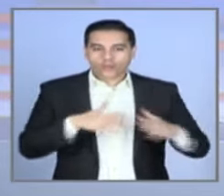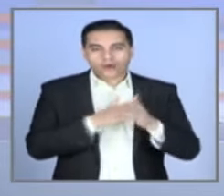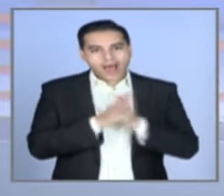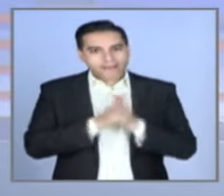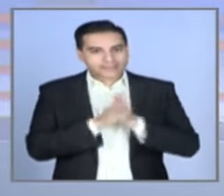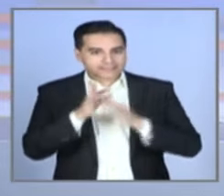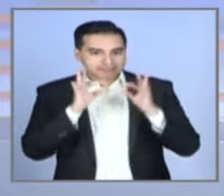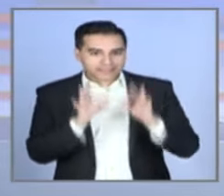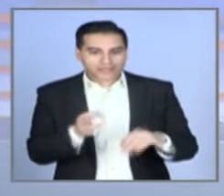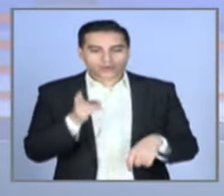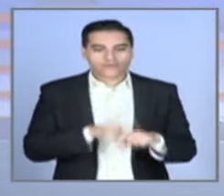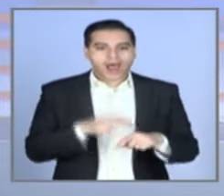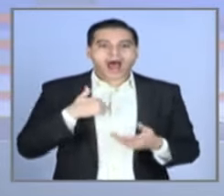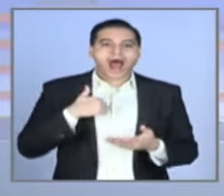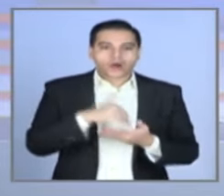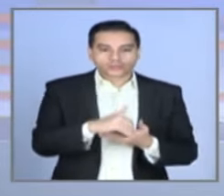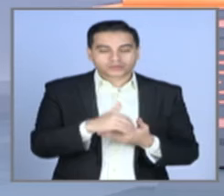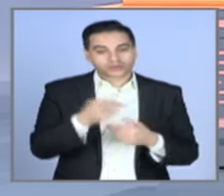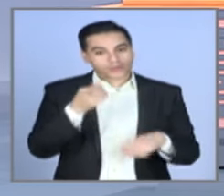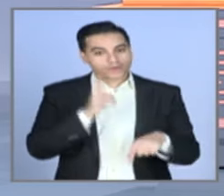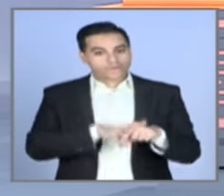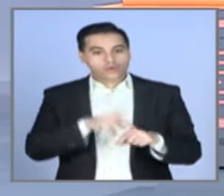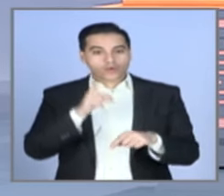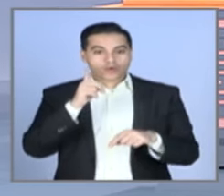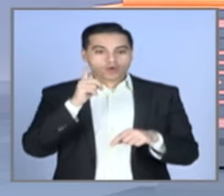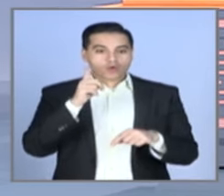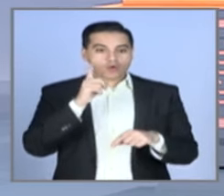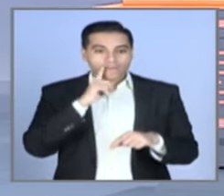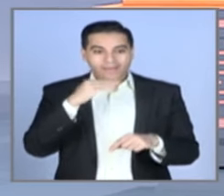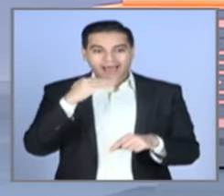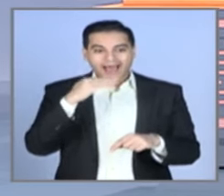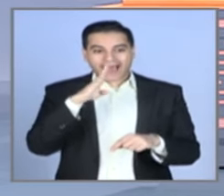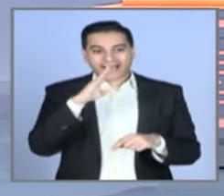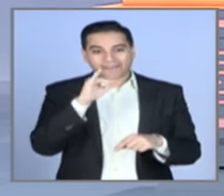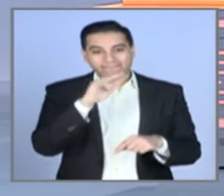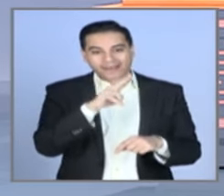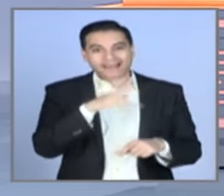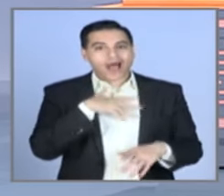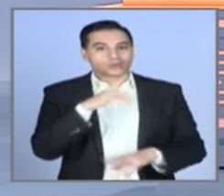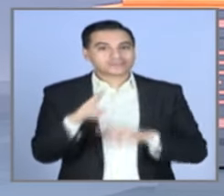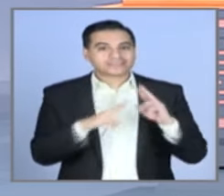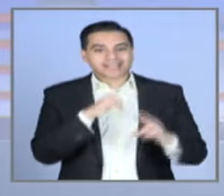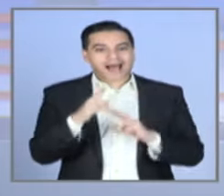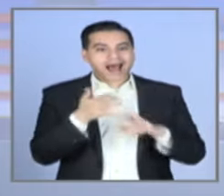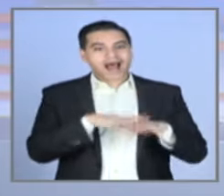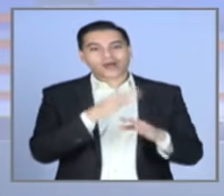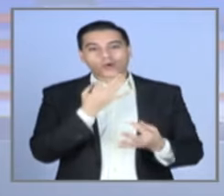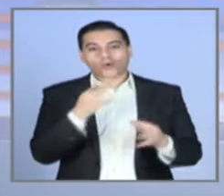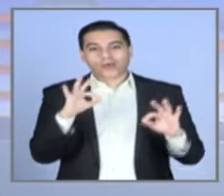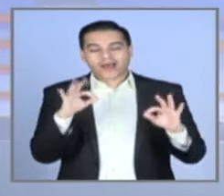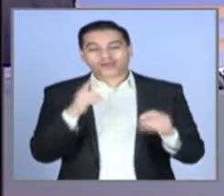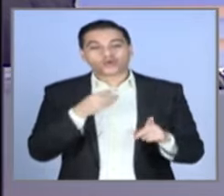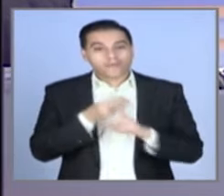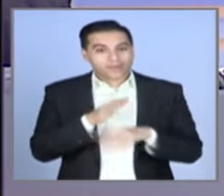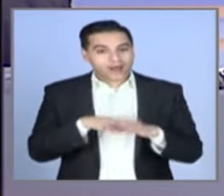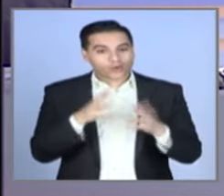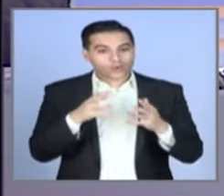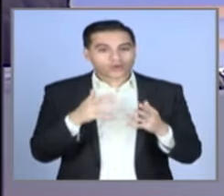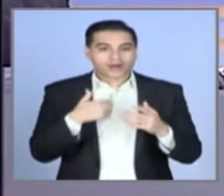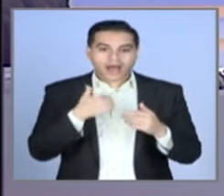متحمسة. كنت عايزه اجي. ومدام حكمت كمان عايزه تجاوب على كل الاسئله. لما نشوف هتعمل ايه النهارده. ان شاء الله. بتحب الكره؟